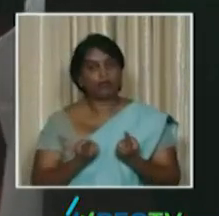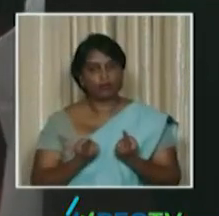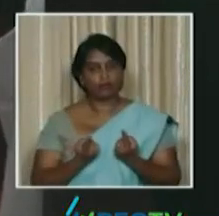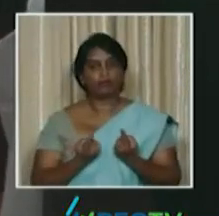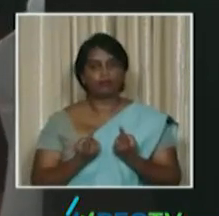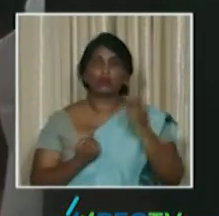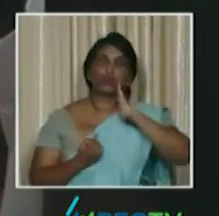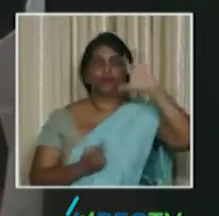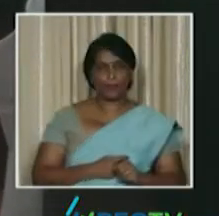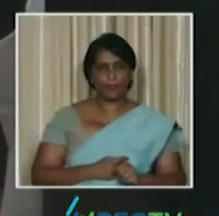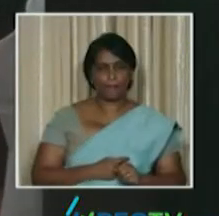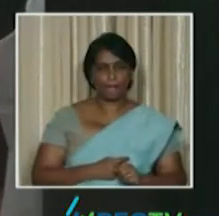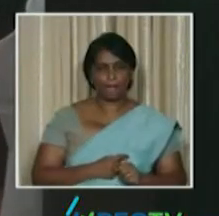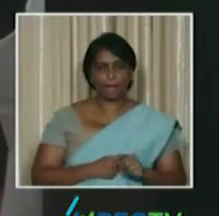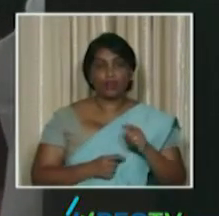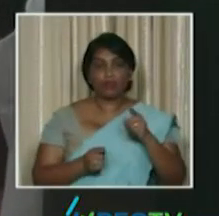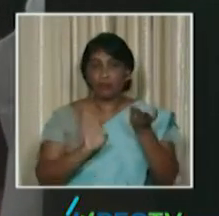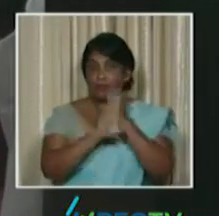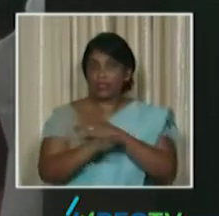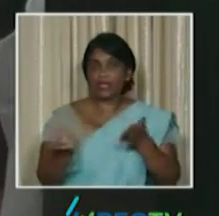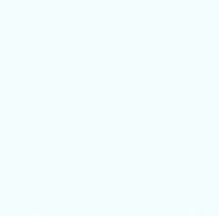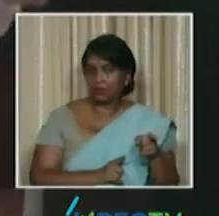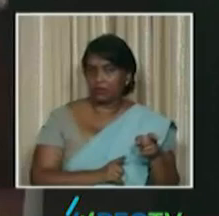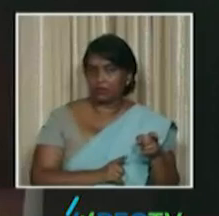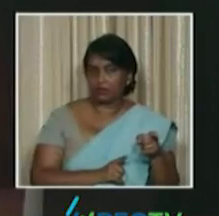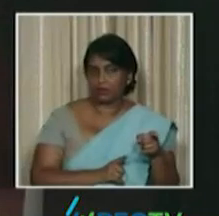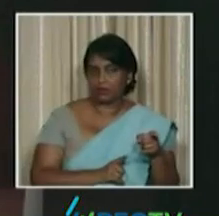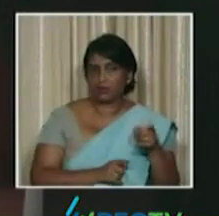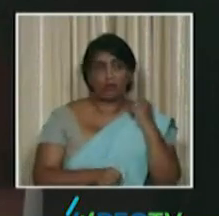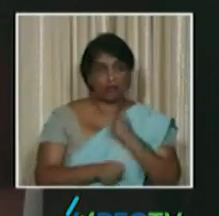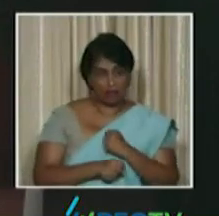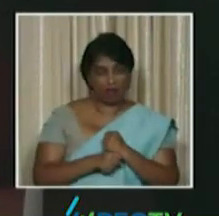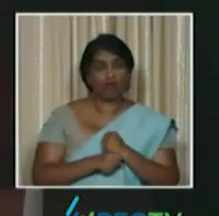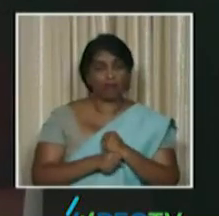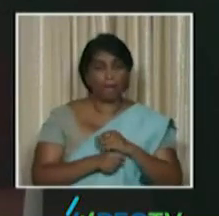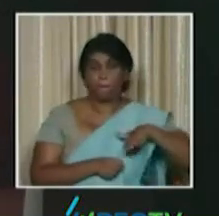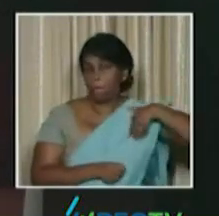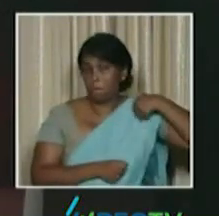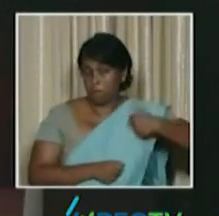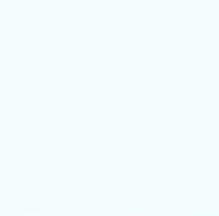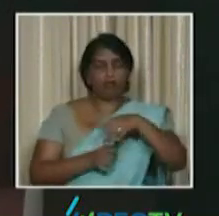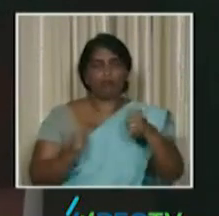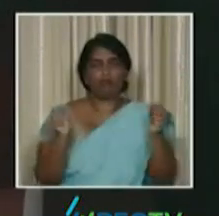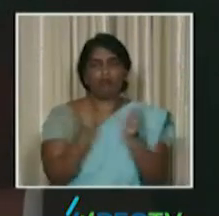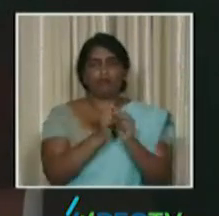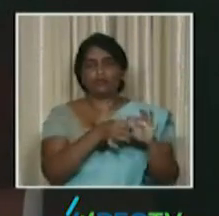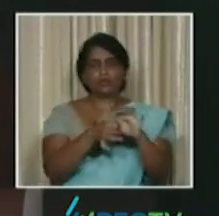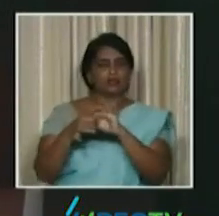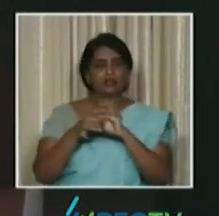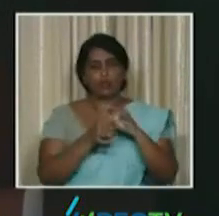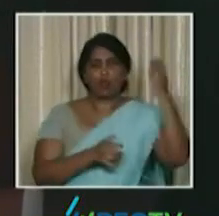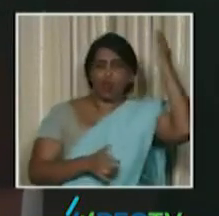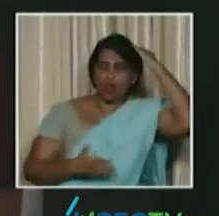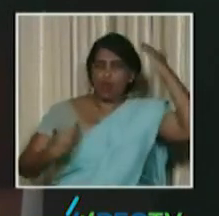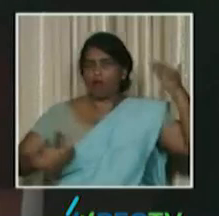අපි පිට රටින් හරි ගෙන්නන්න ඔන්න මීට පෙර කැබිනට් එකේ කිව්ව කාරණා මේ ආණ්ඩුවේ මධ්‍යම ස්නායු පද්ධතිය ක්‍රියාවිරහිත වෙලා ඔළුව දන්නේ නැහැ කඳ